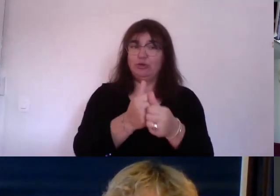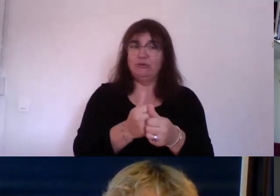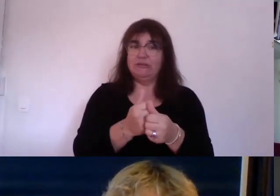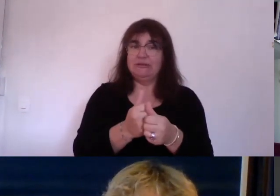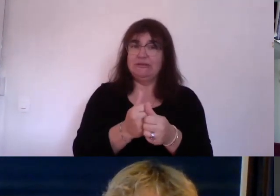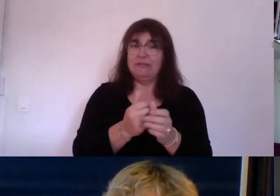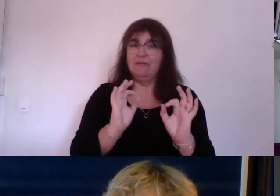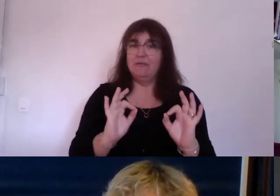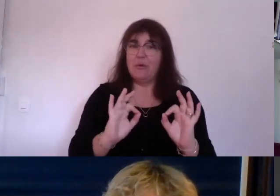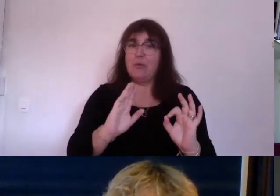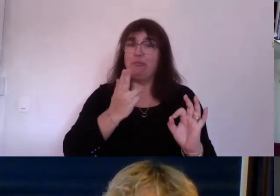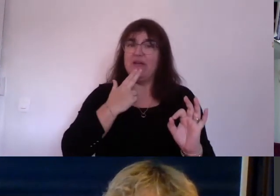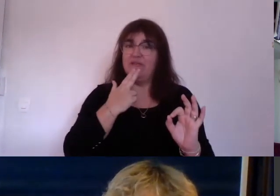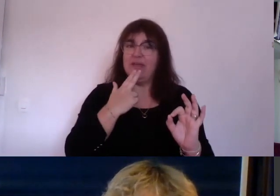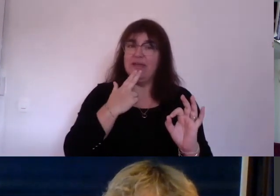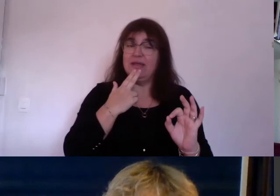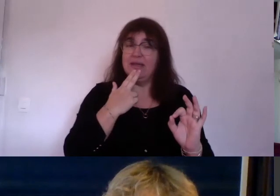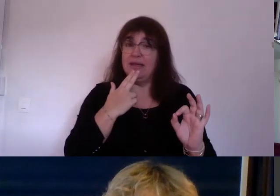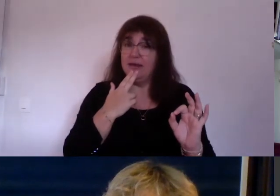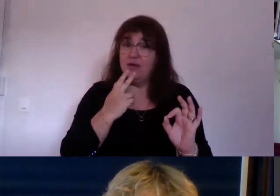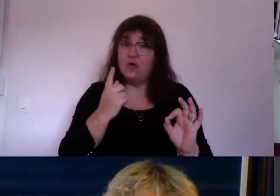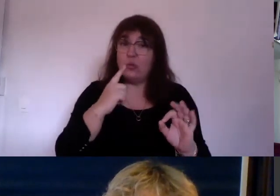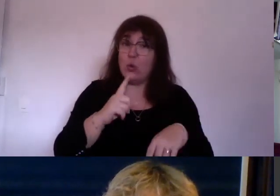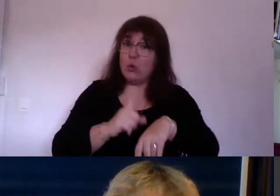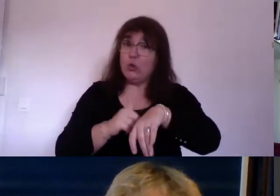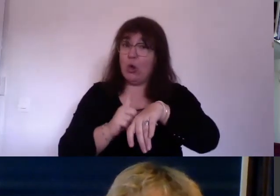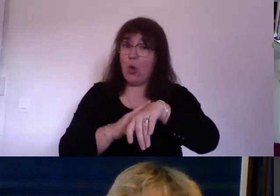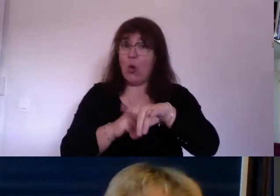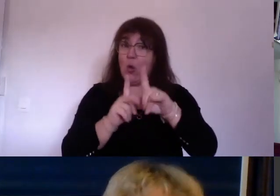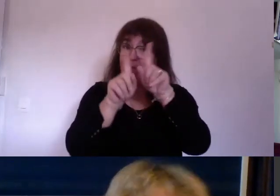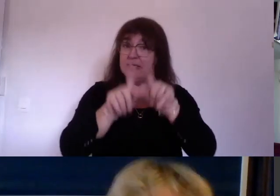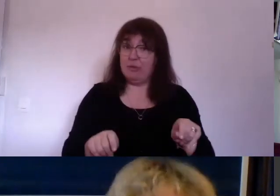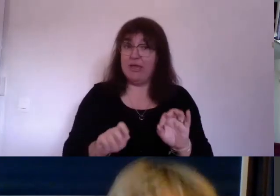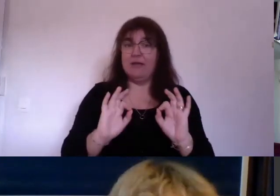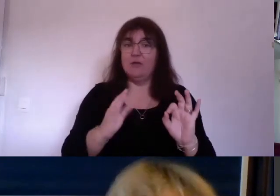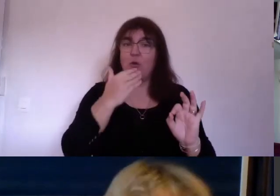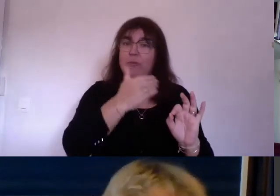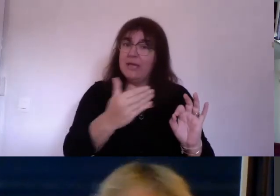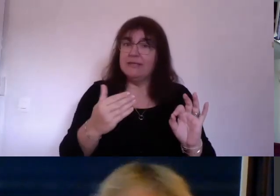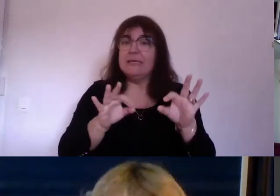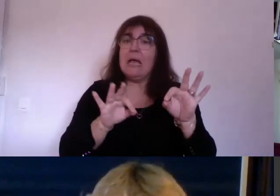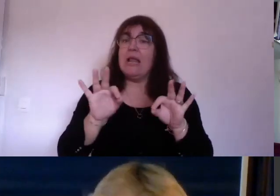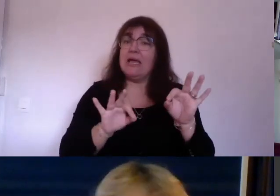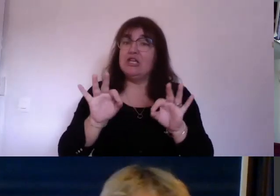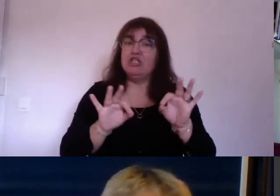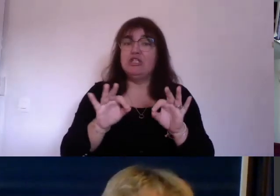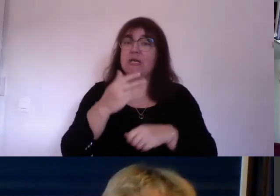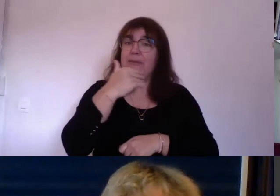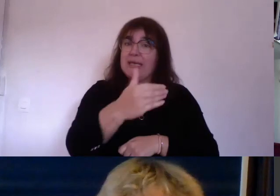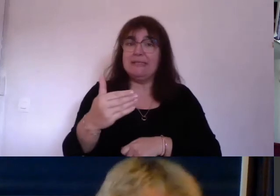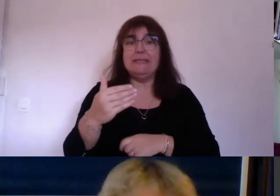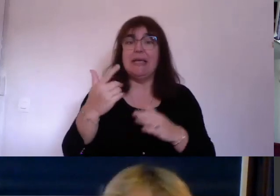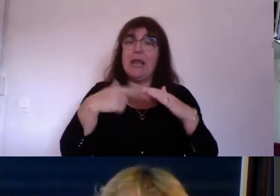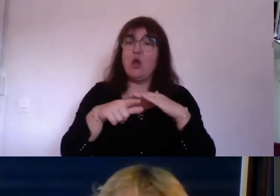11h56. Vu la densité des échanges, c'était un défi. Alors, merci et bravo Lorraine. Et merci à la régie aussi, au langage des signes, à la